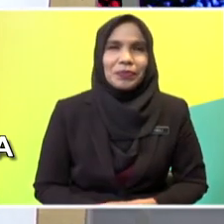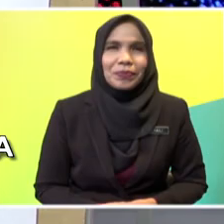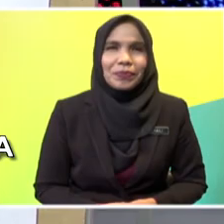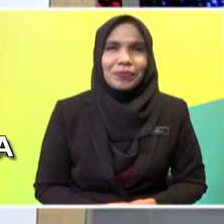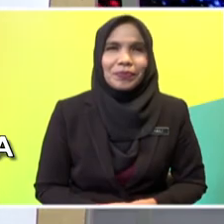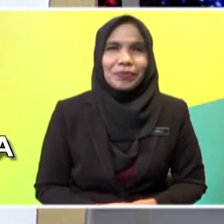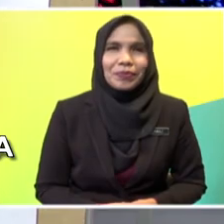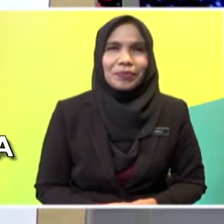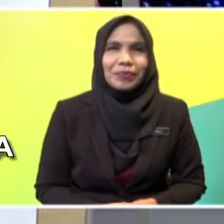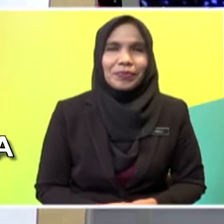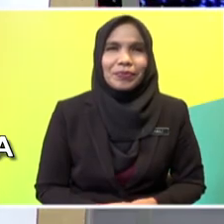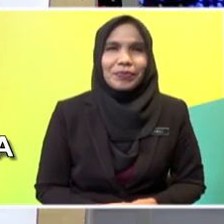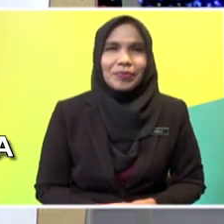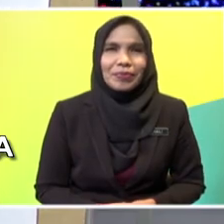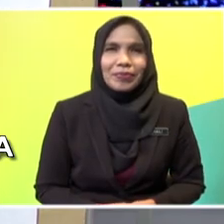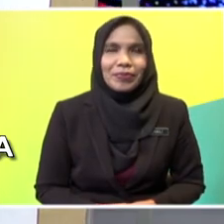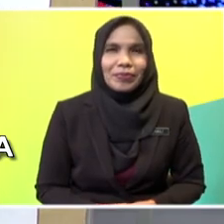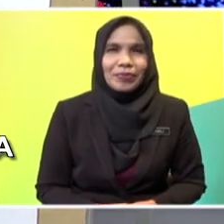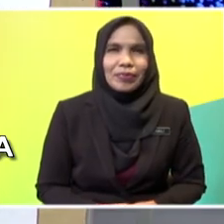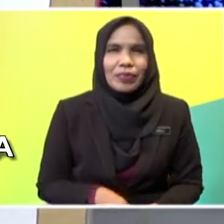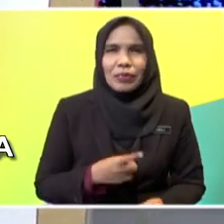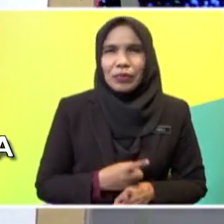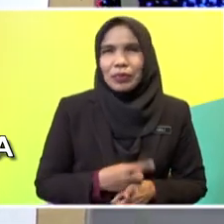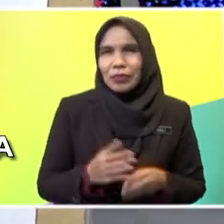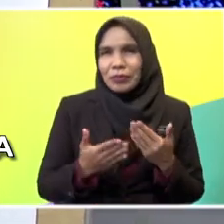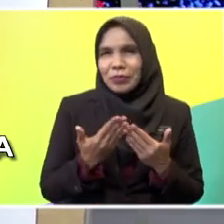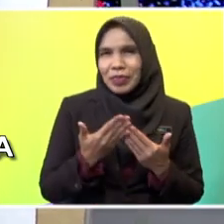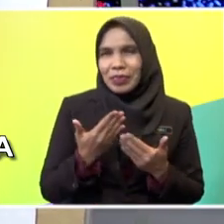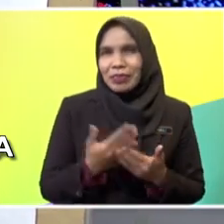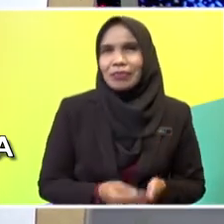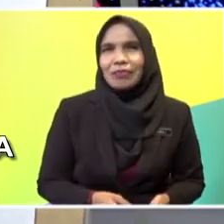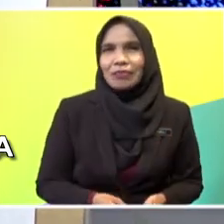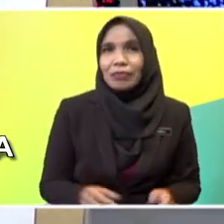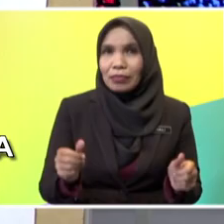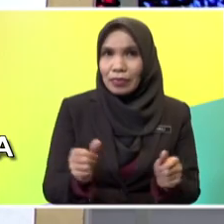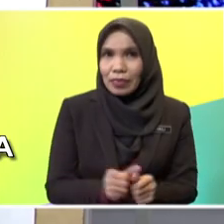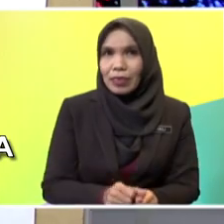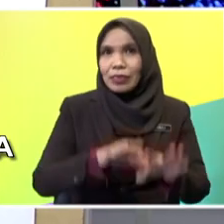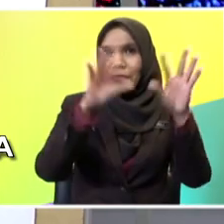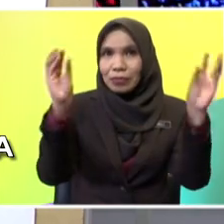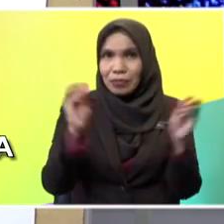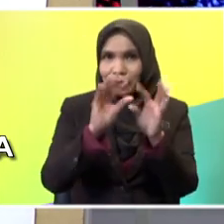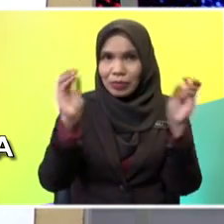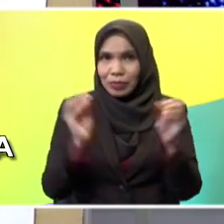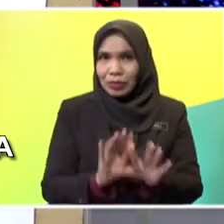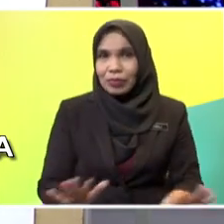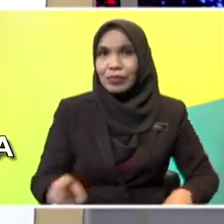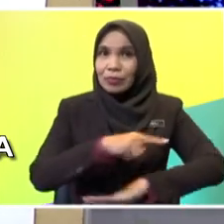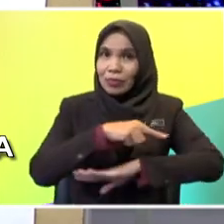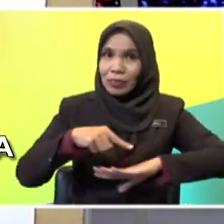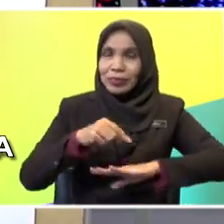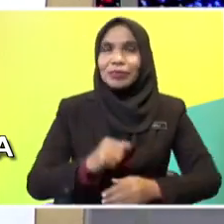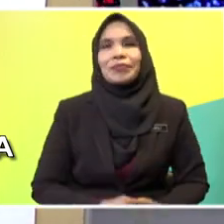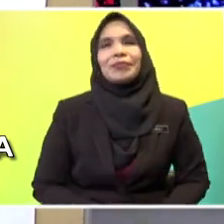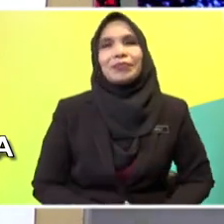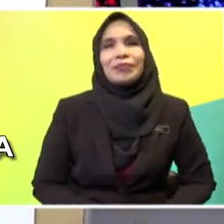semua dah ada dah. Memang betul-betul mudah kalau ada magic ruler. Untuk ketiak pun semua dah ada dah. Leher pun ada